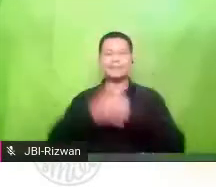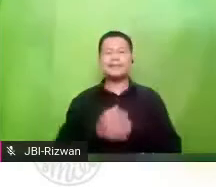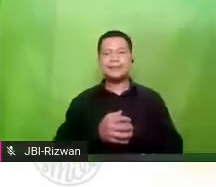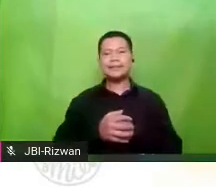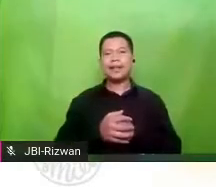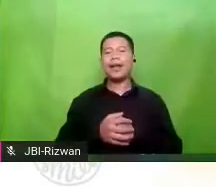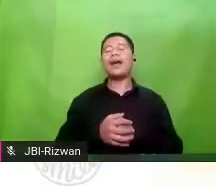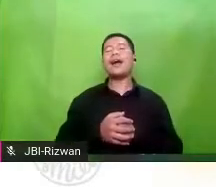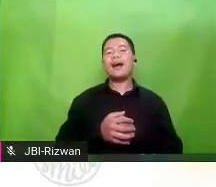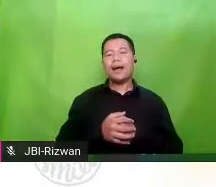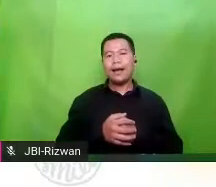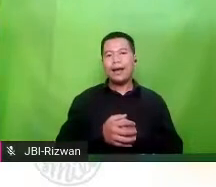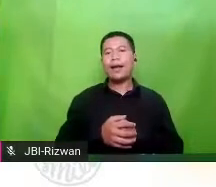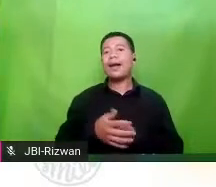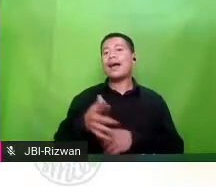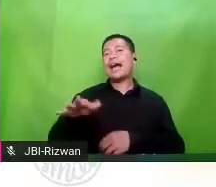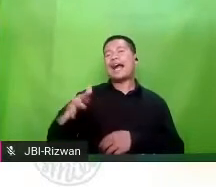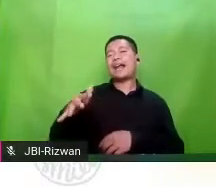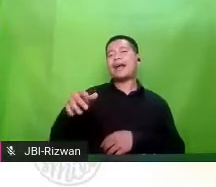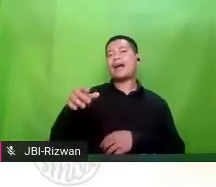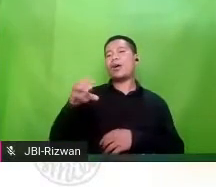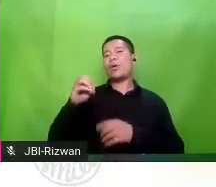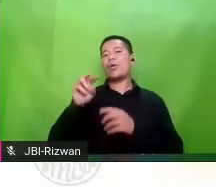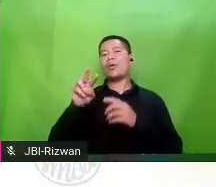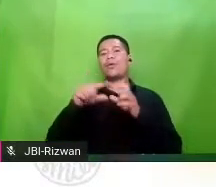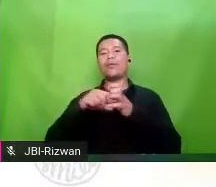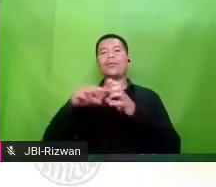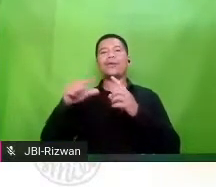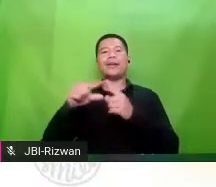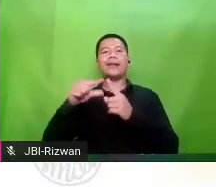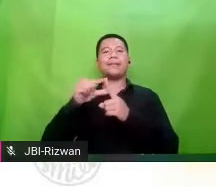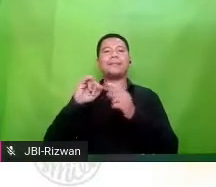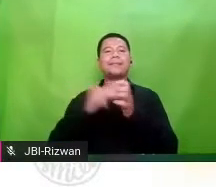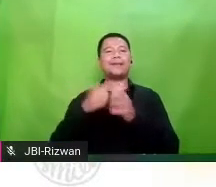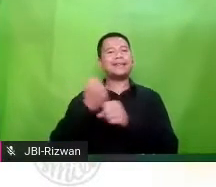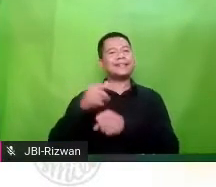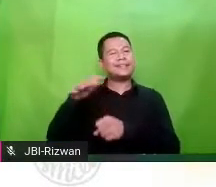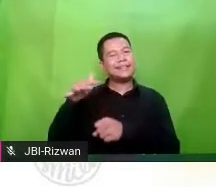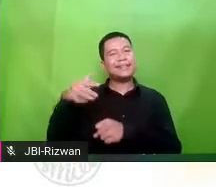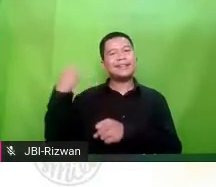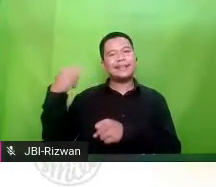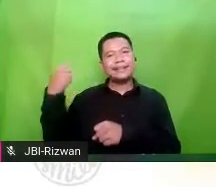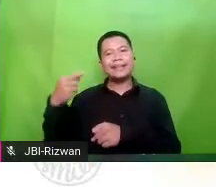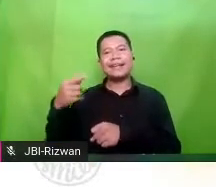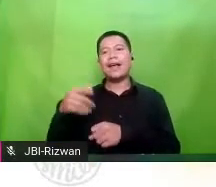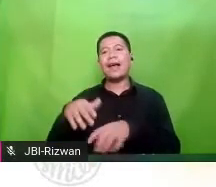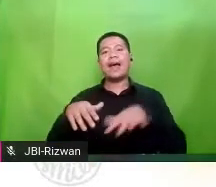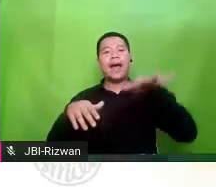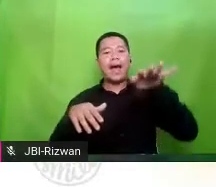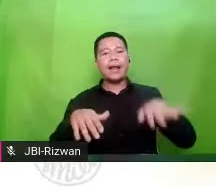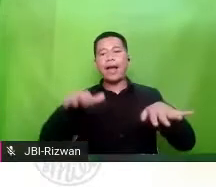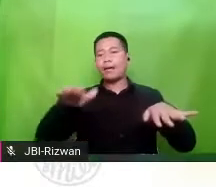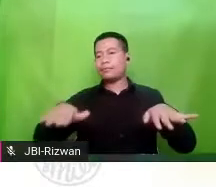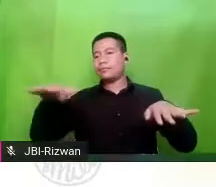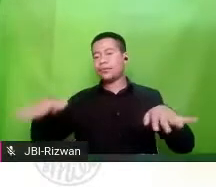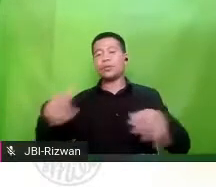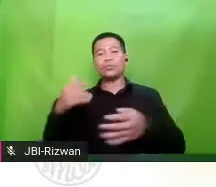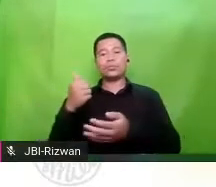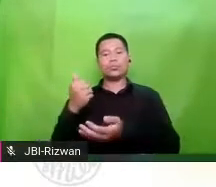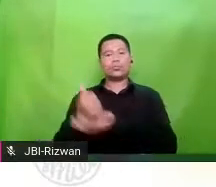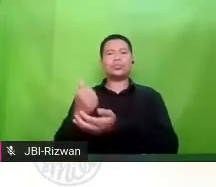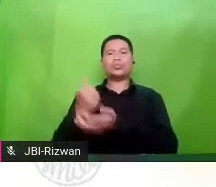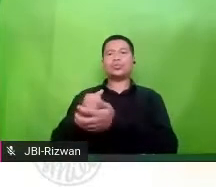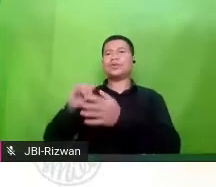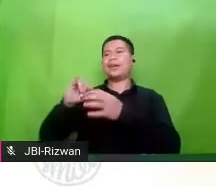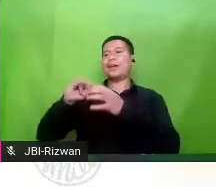kadang-kadang sering overlapping diagnosisnya antara anak yang sesungguhnya ber-IQ jauh di atas